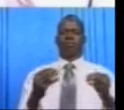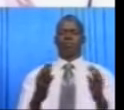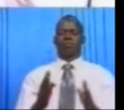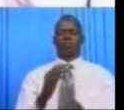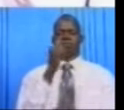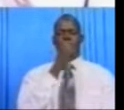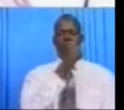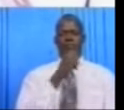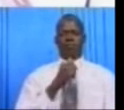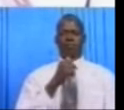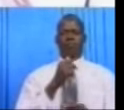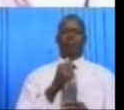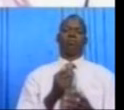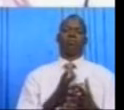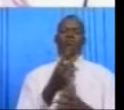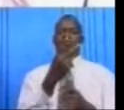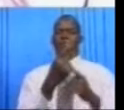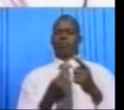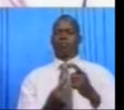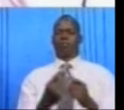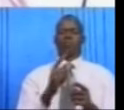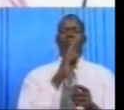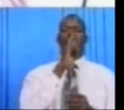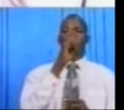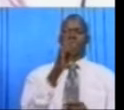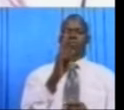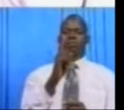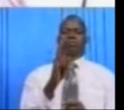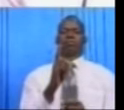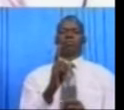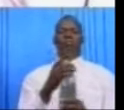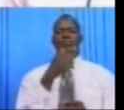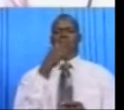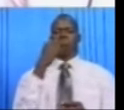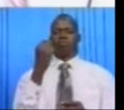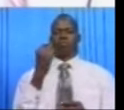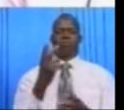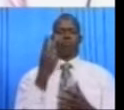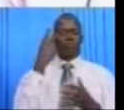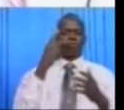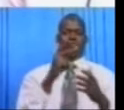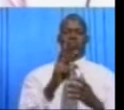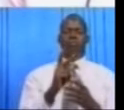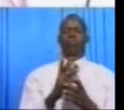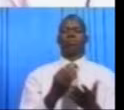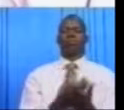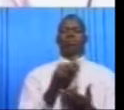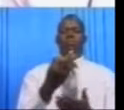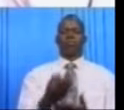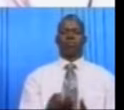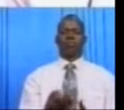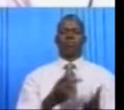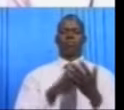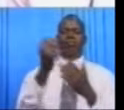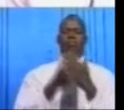privé. Le tiers étant orienté vers les prêts souverains, c'est-à-dire le financement des projets des